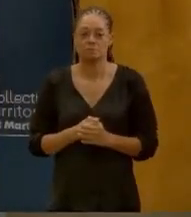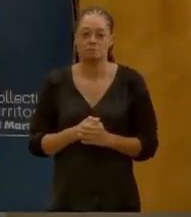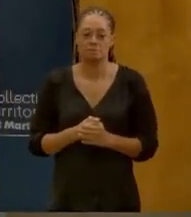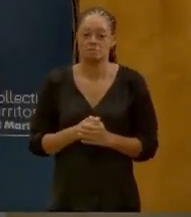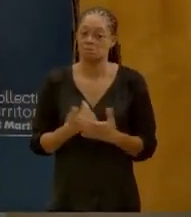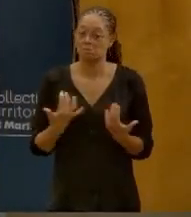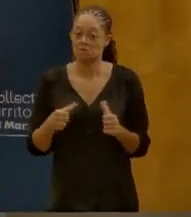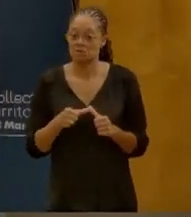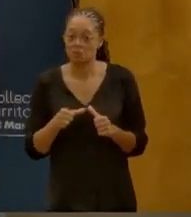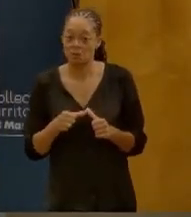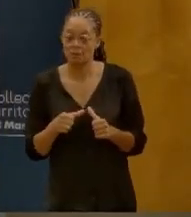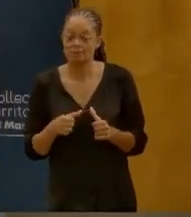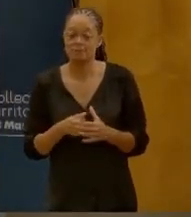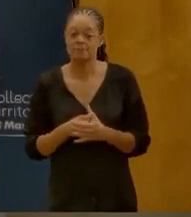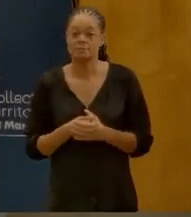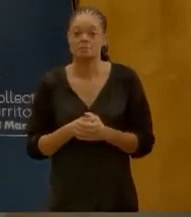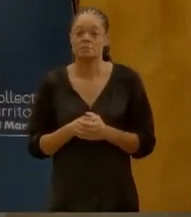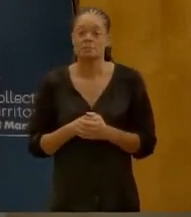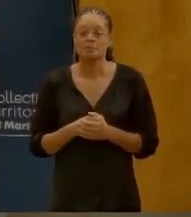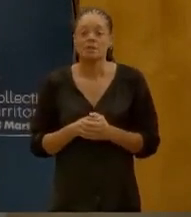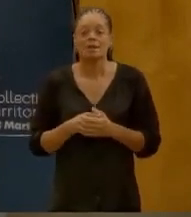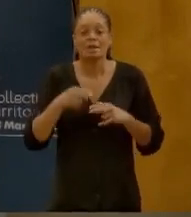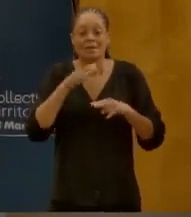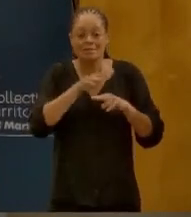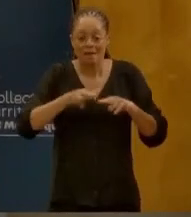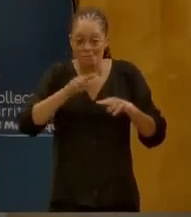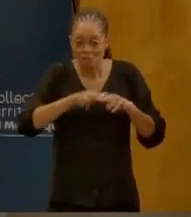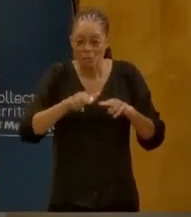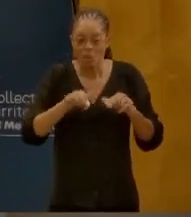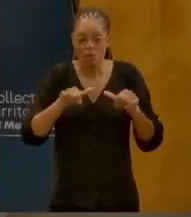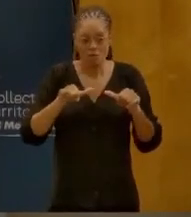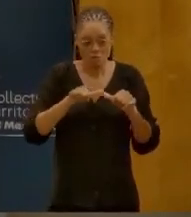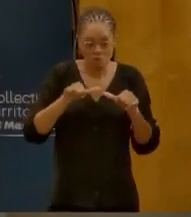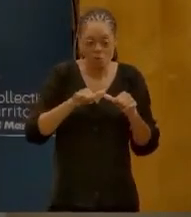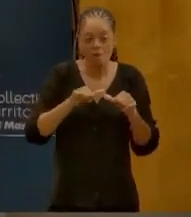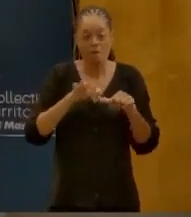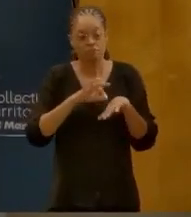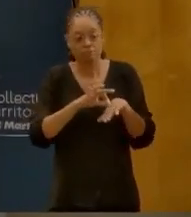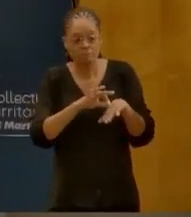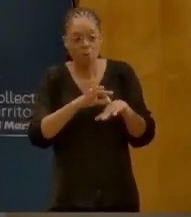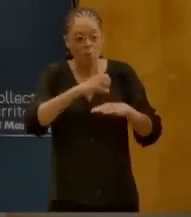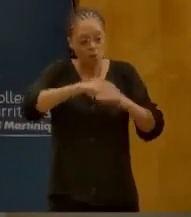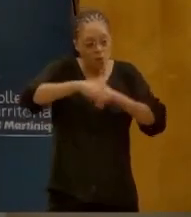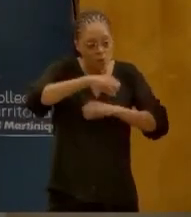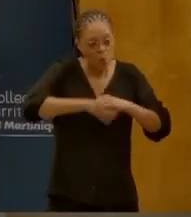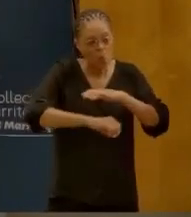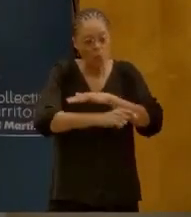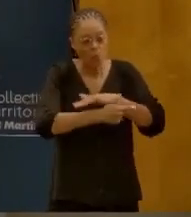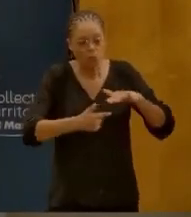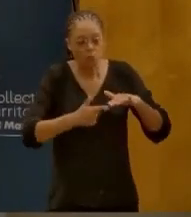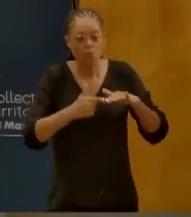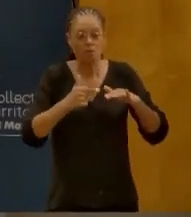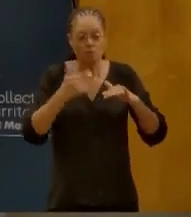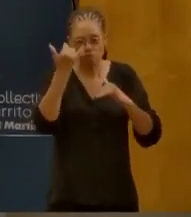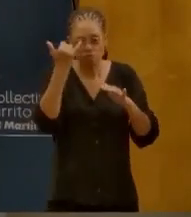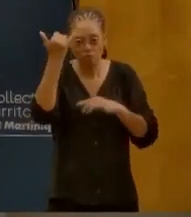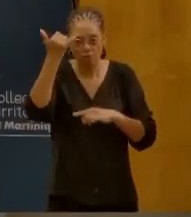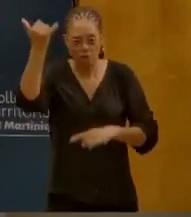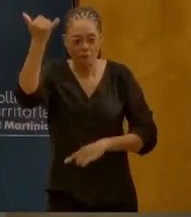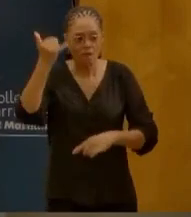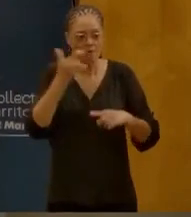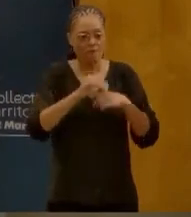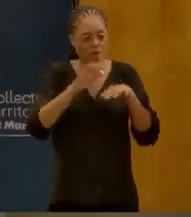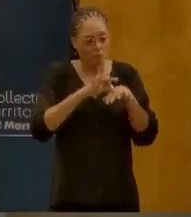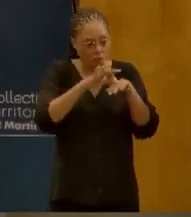fait, c'est que pour les travaux, il y a un accompagnement qui va être fait. Pour l'ingénierie, comme Didier a dit, on va accompagner le comité